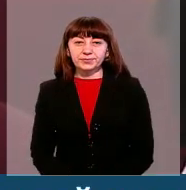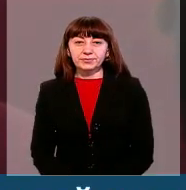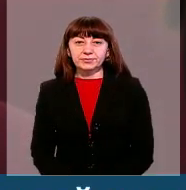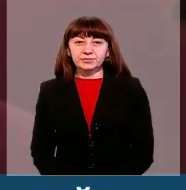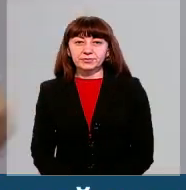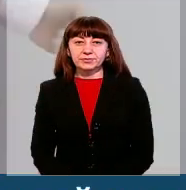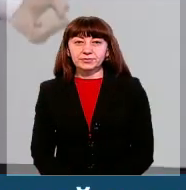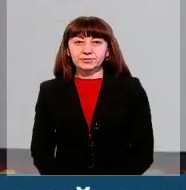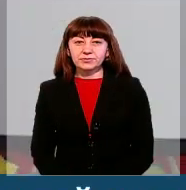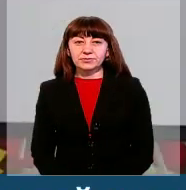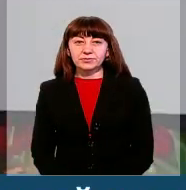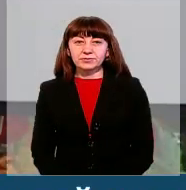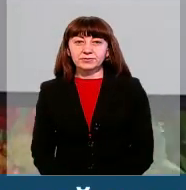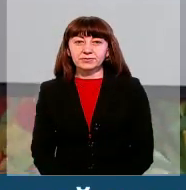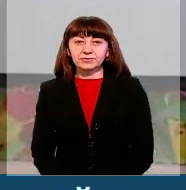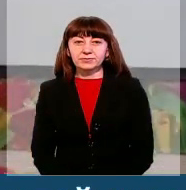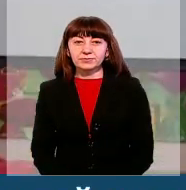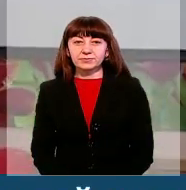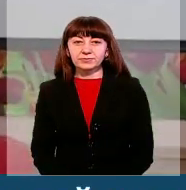ән орындады.